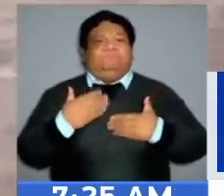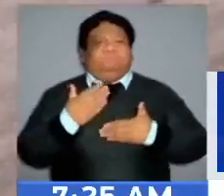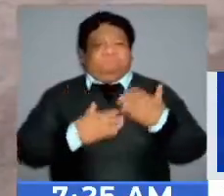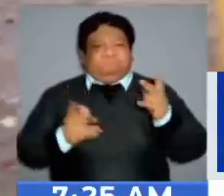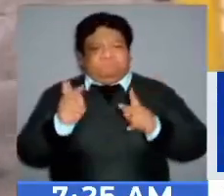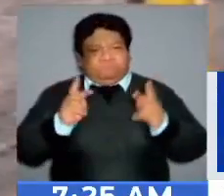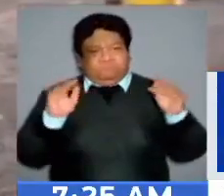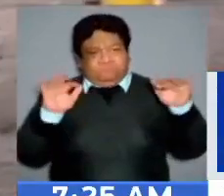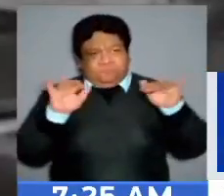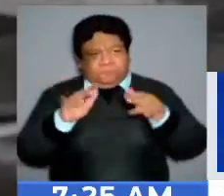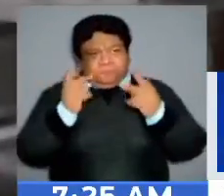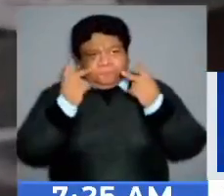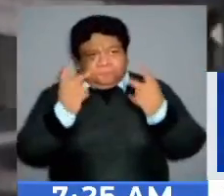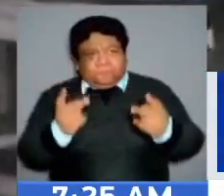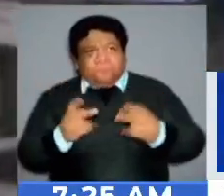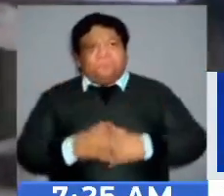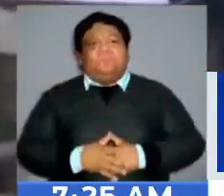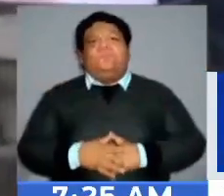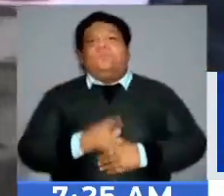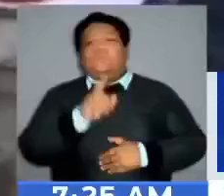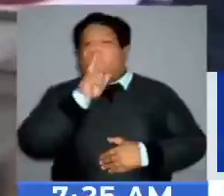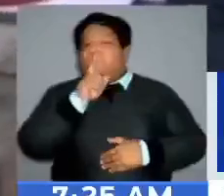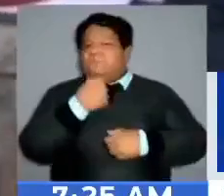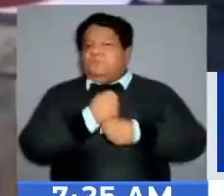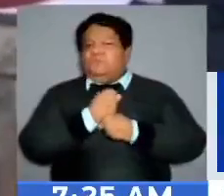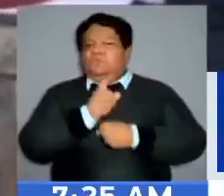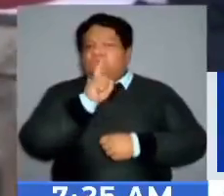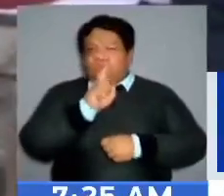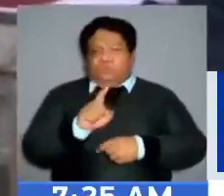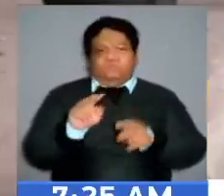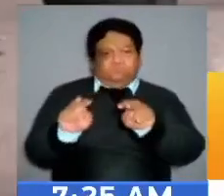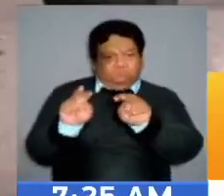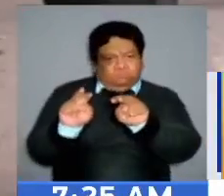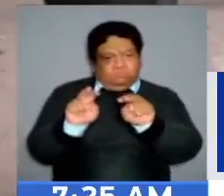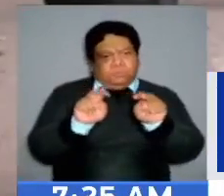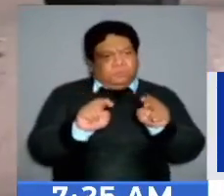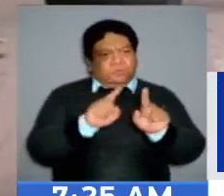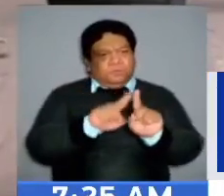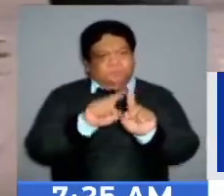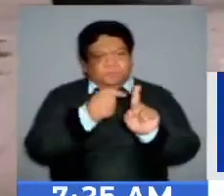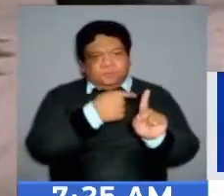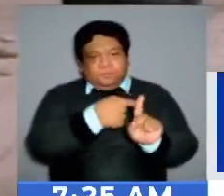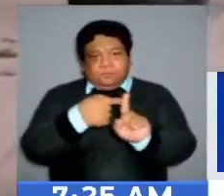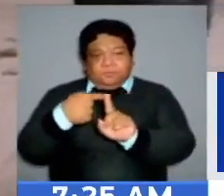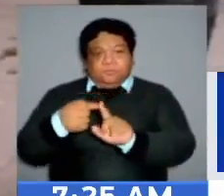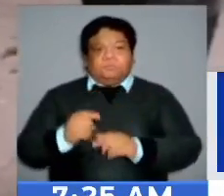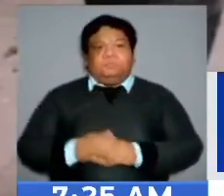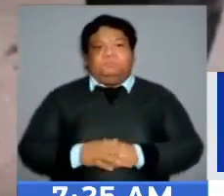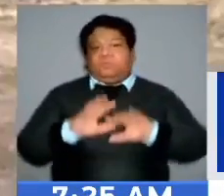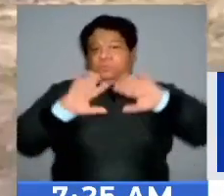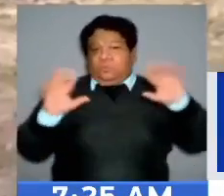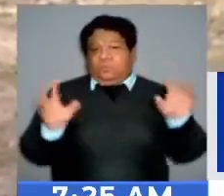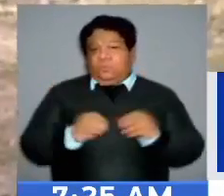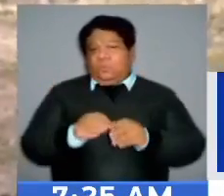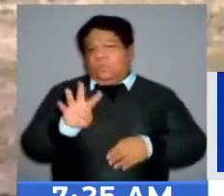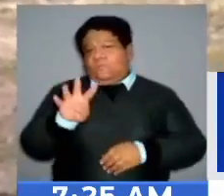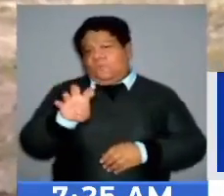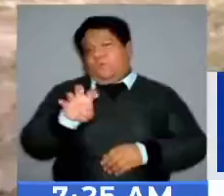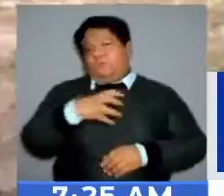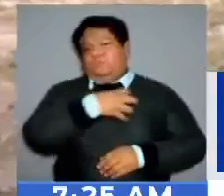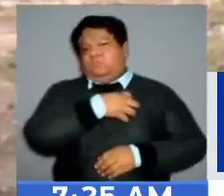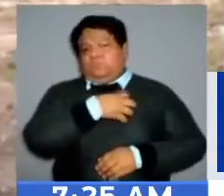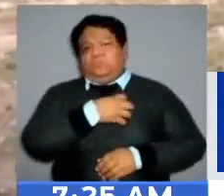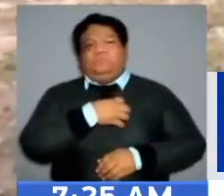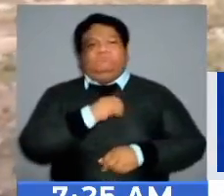sinigurong paiigtingin ang pagbabantay sa mga simenteryo. Aabot sa 400 ang pulis ang ipapakalat sa 21 public